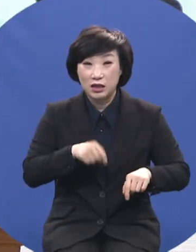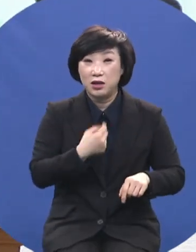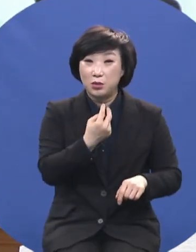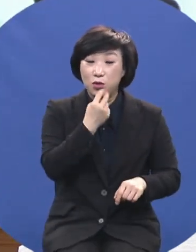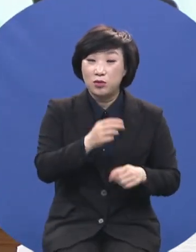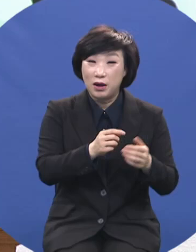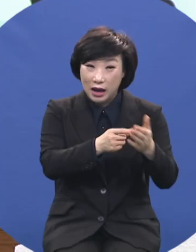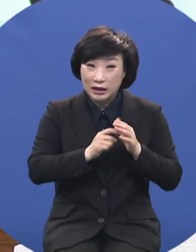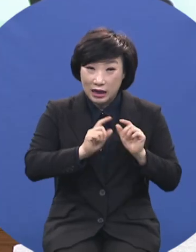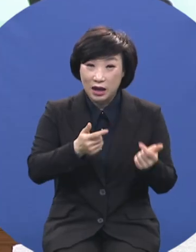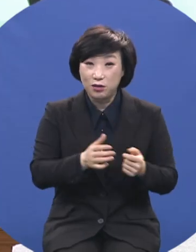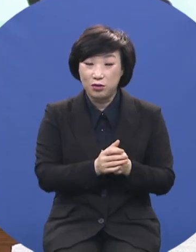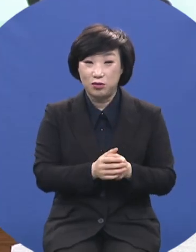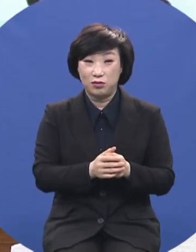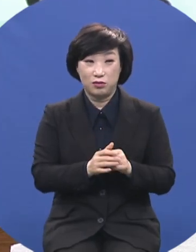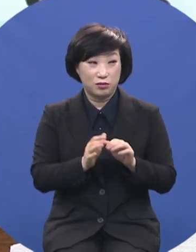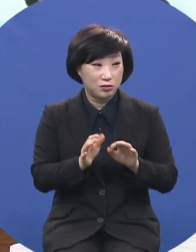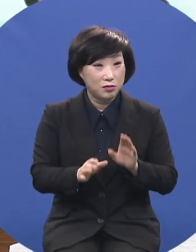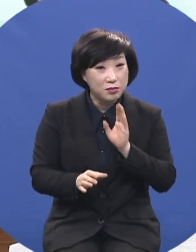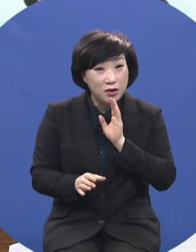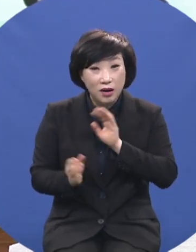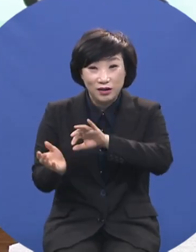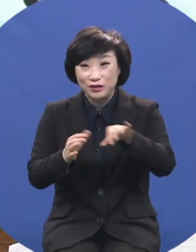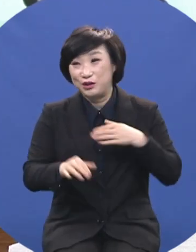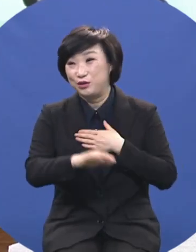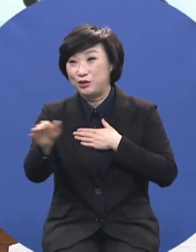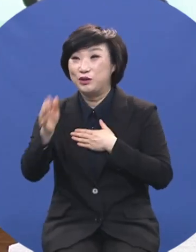설교 듣고 은혜 받고 아멘 아멘 하고 앉아서